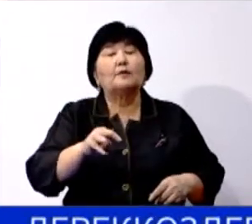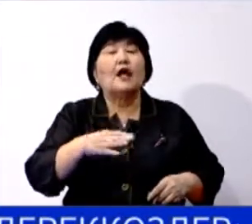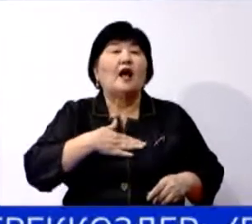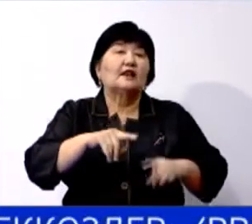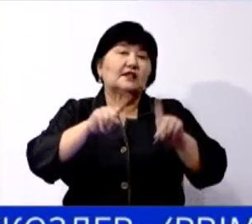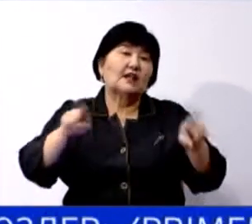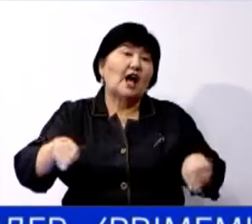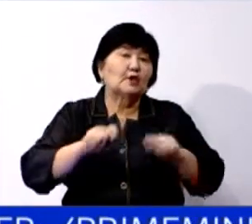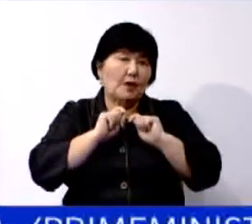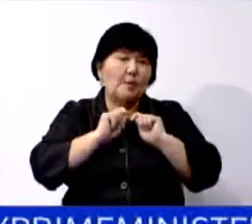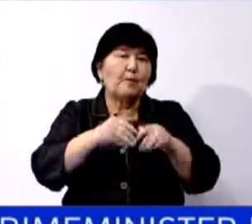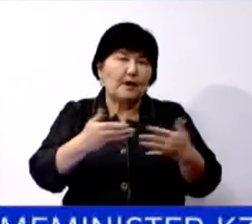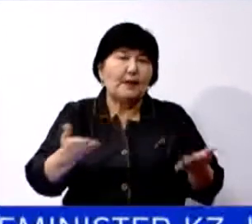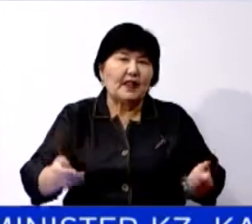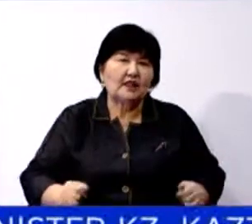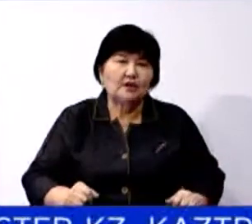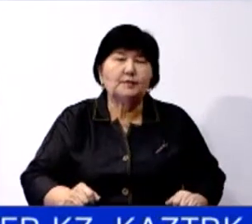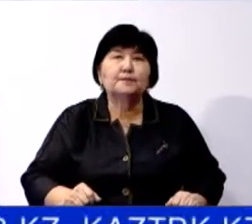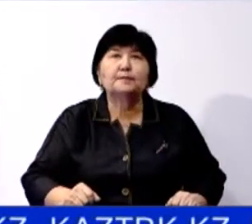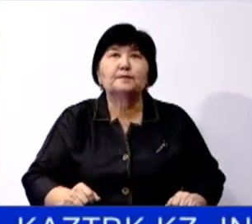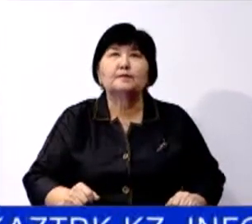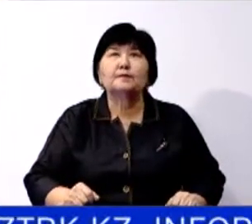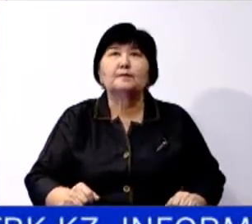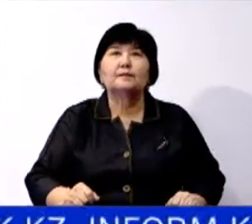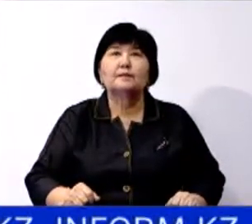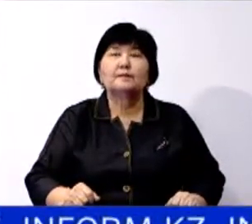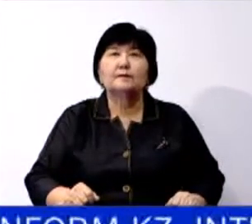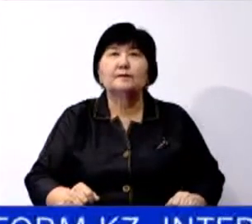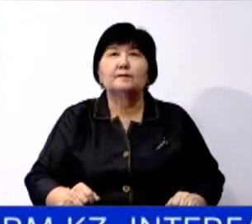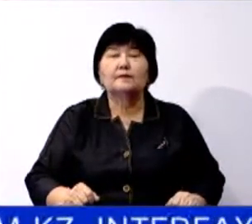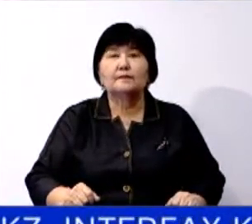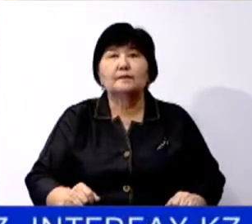марапатталды. Қозыкөрпеш Асыраулы, Бөгенбай Басилов, Қанат Махамбетов, Қызылорда телеарнасы.